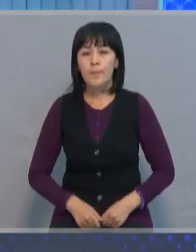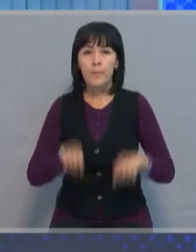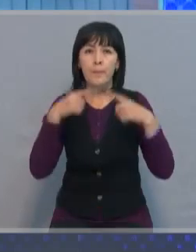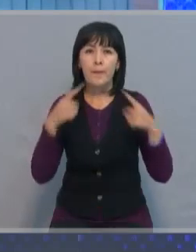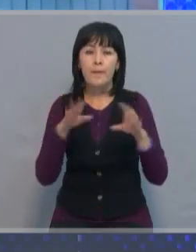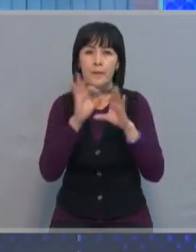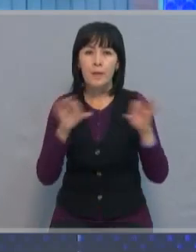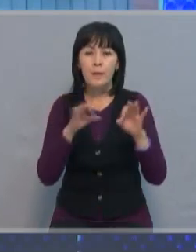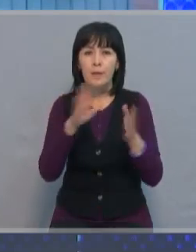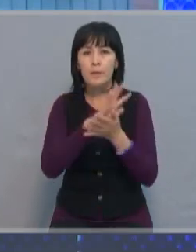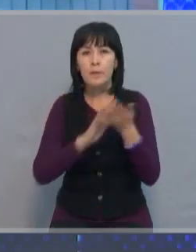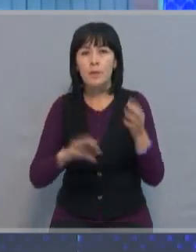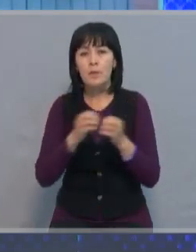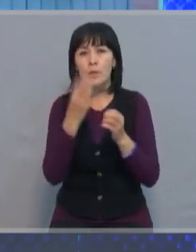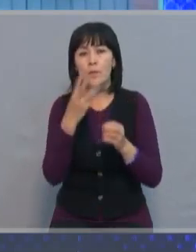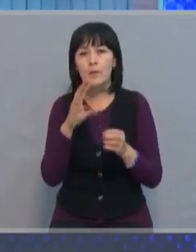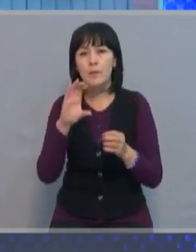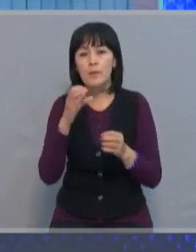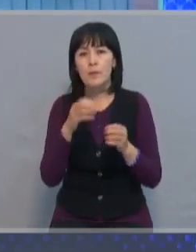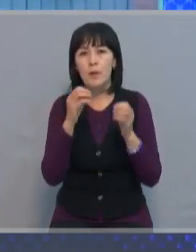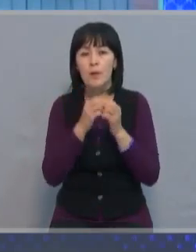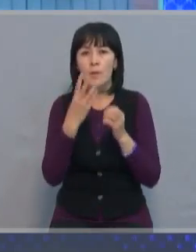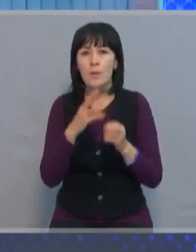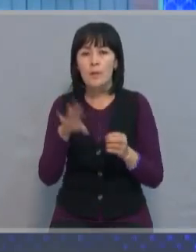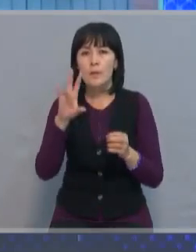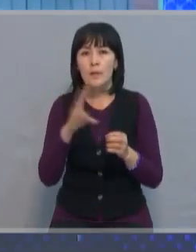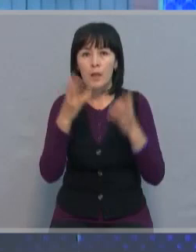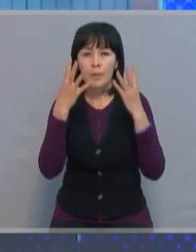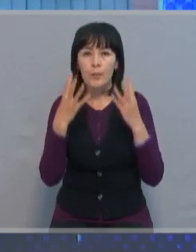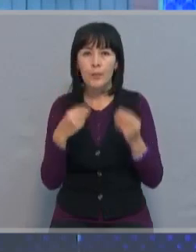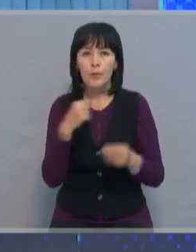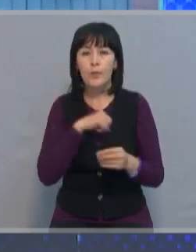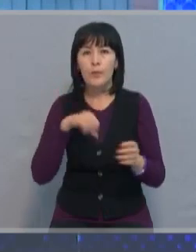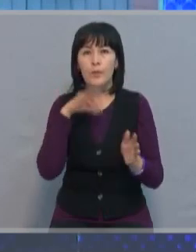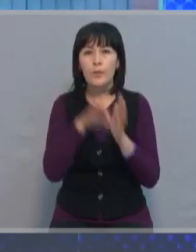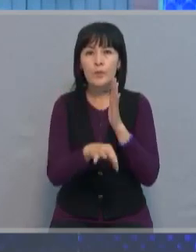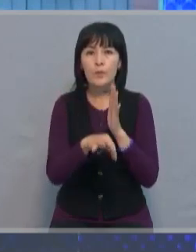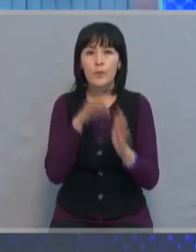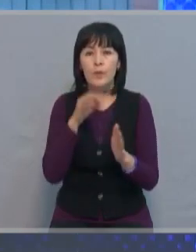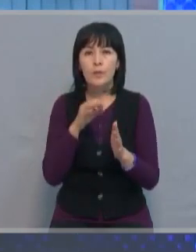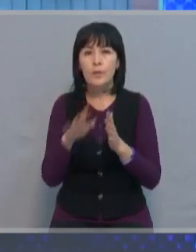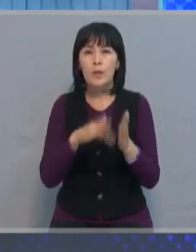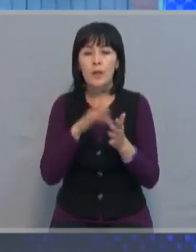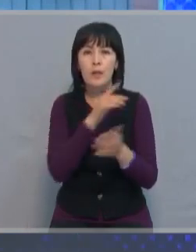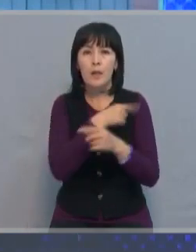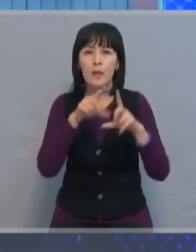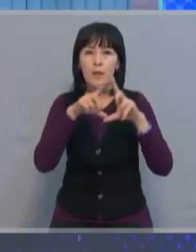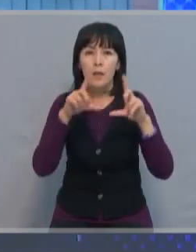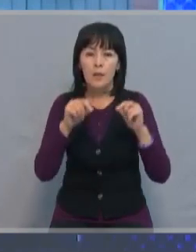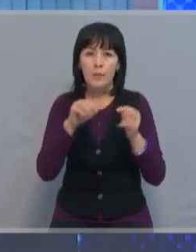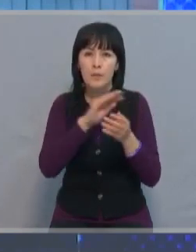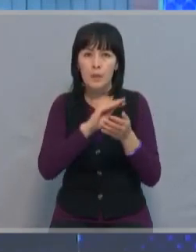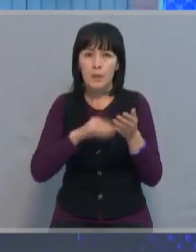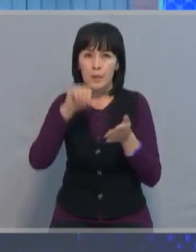Өзге ақпараттармен жалғастырсақ, 15-ші қыркүйек пен 15-ші қараша аралығында өз таңдауыңыз бойынша қалаған емханаңызға тіркелуге